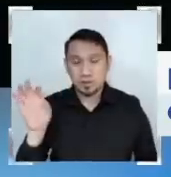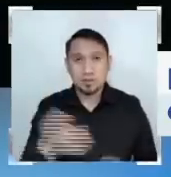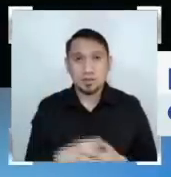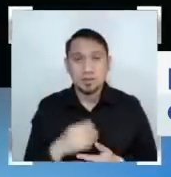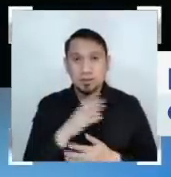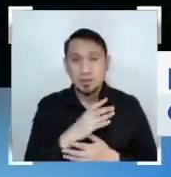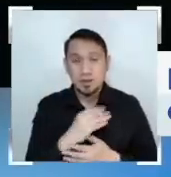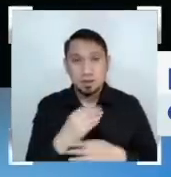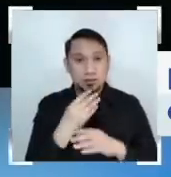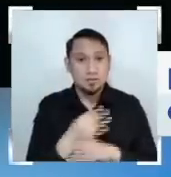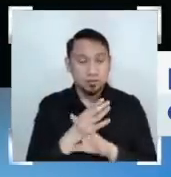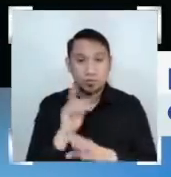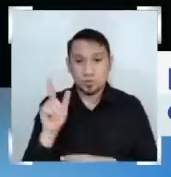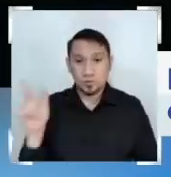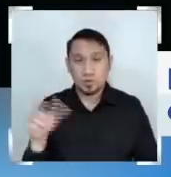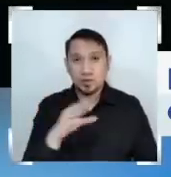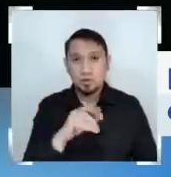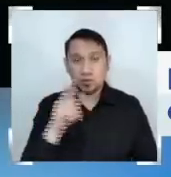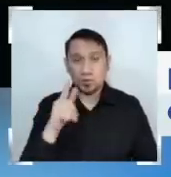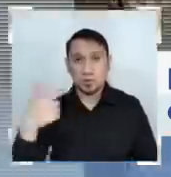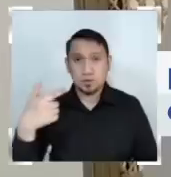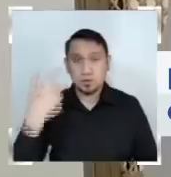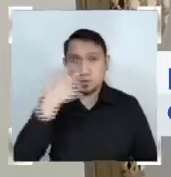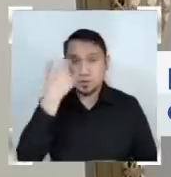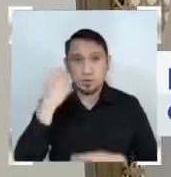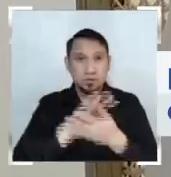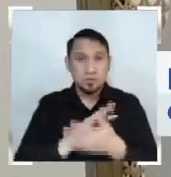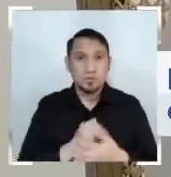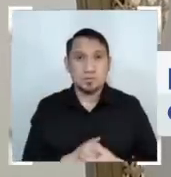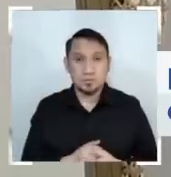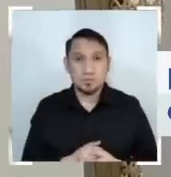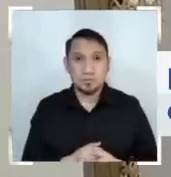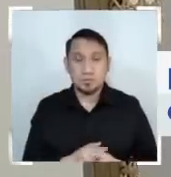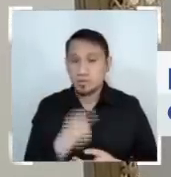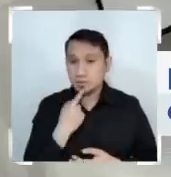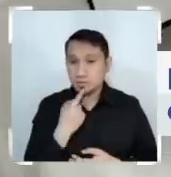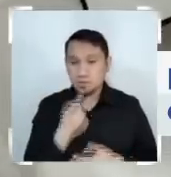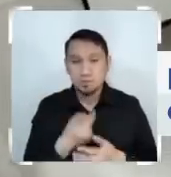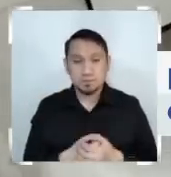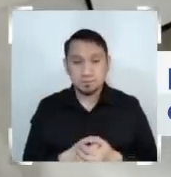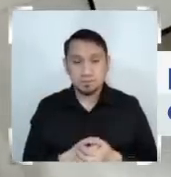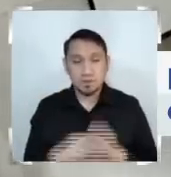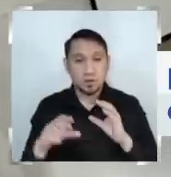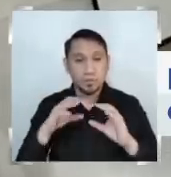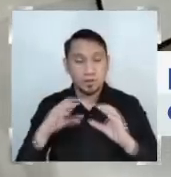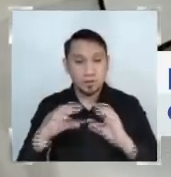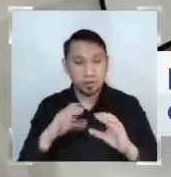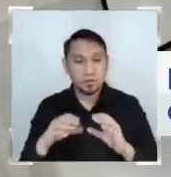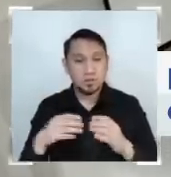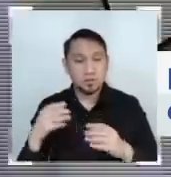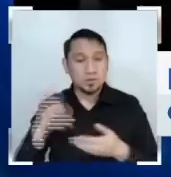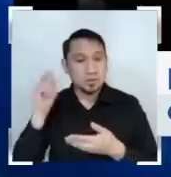noong 2020 at 2021 dahil sa banta ng COVID-19. Ayon kay incoming Presidential Communication Operations Office Secretary Trixie